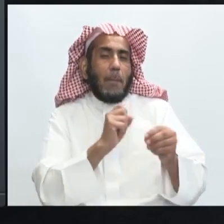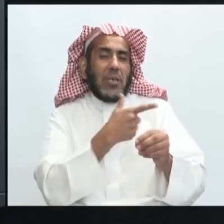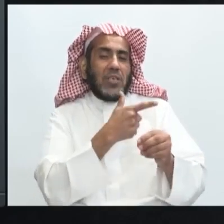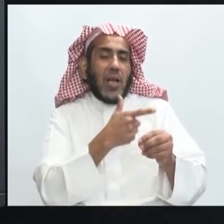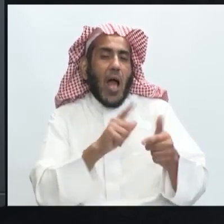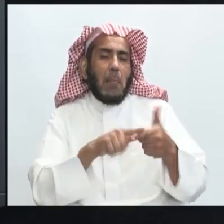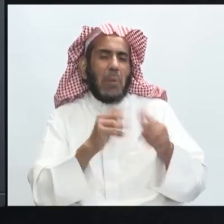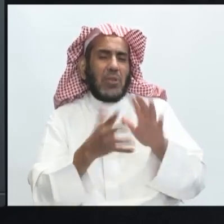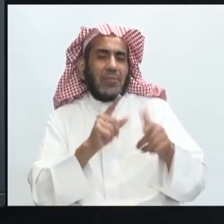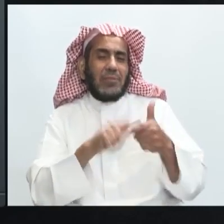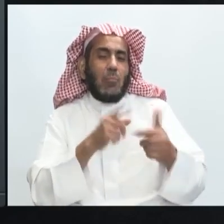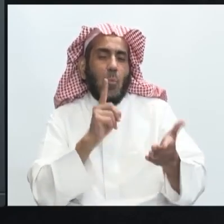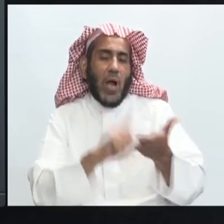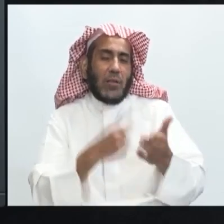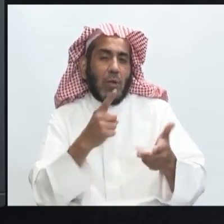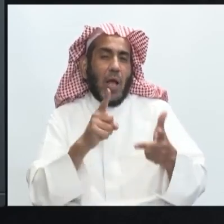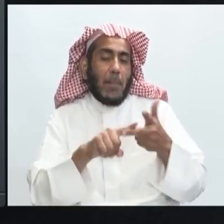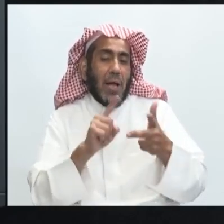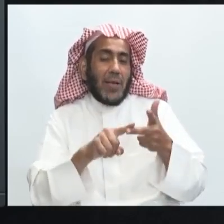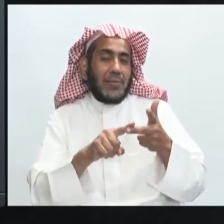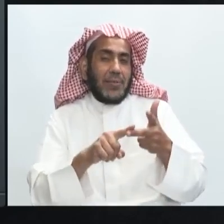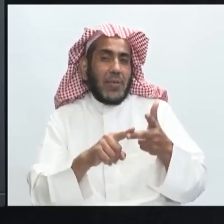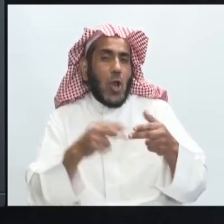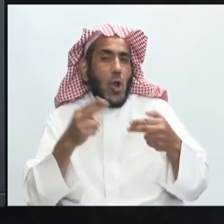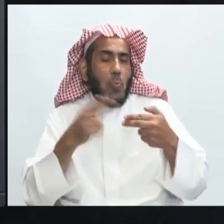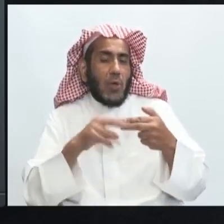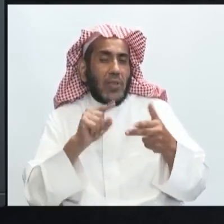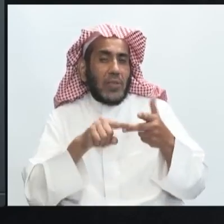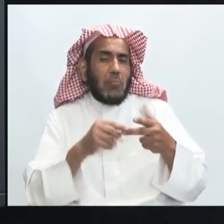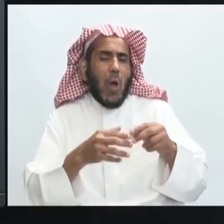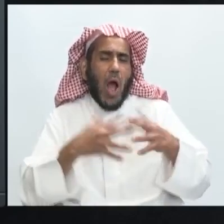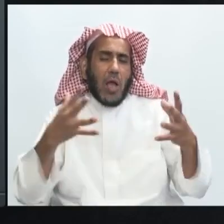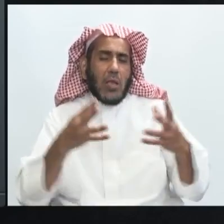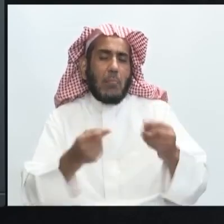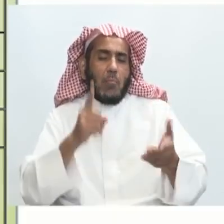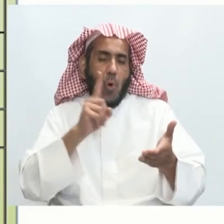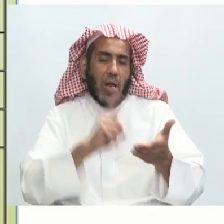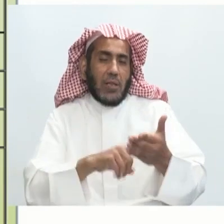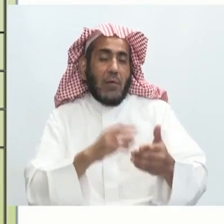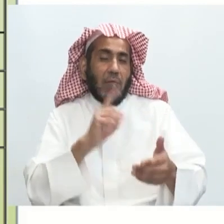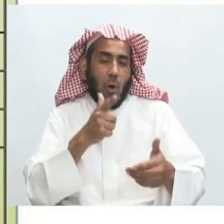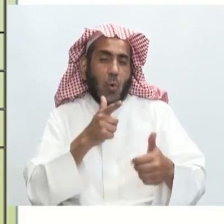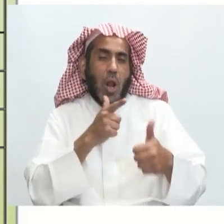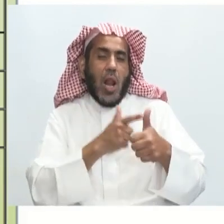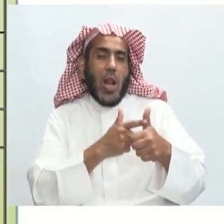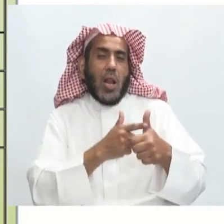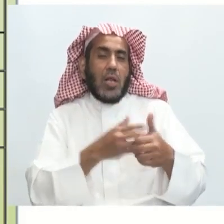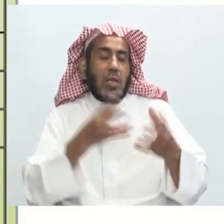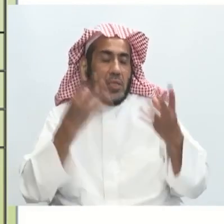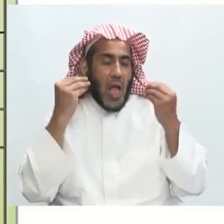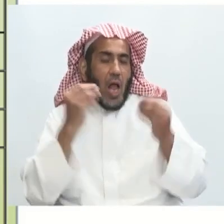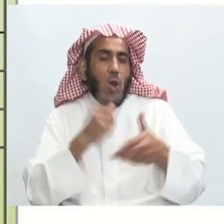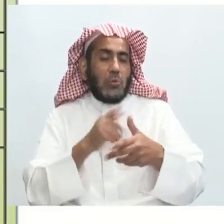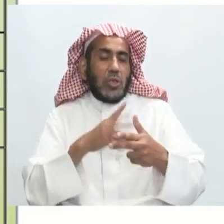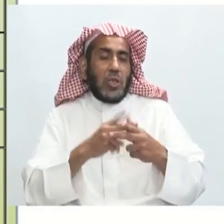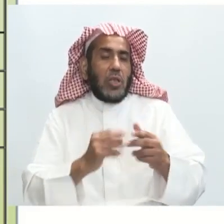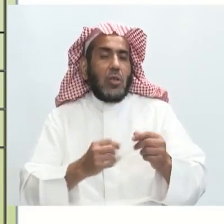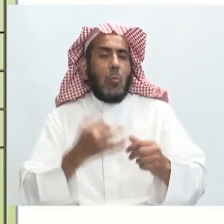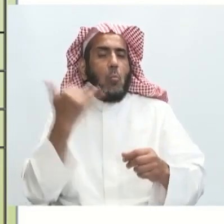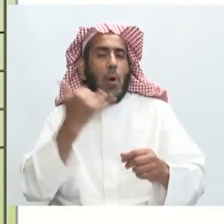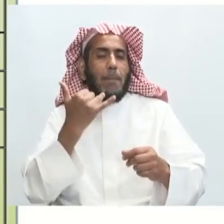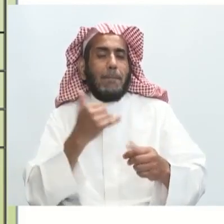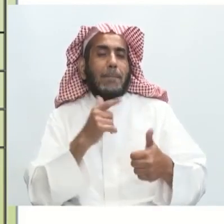اما متردد فتاتي مؤكد واحد اما للمنكر فتاتي باكثر من مؤكد فنقول مثلا تعلم التقنيه الحديثه ضروري